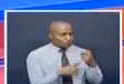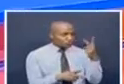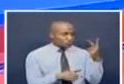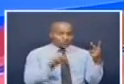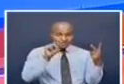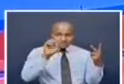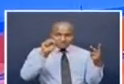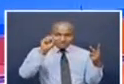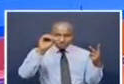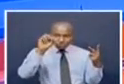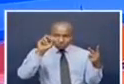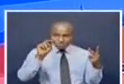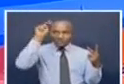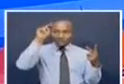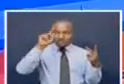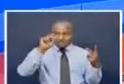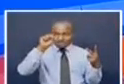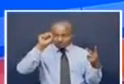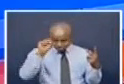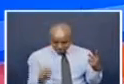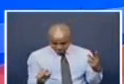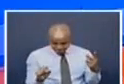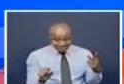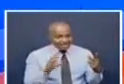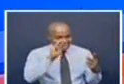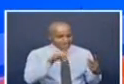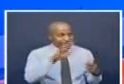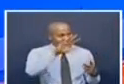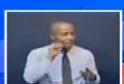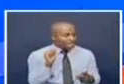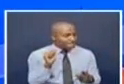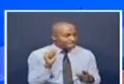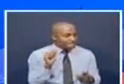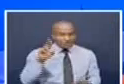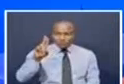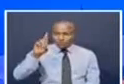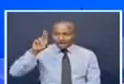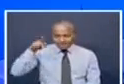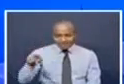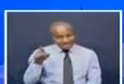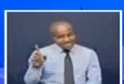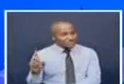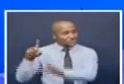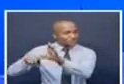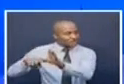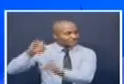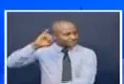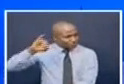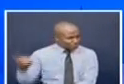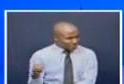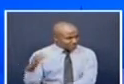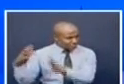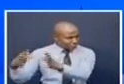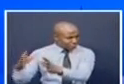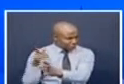ya kusini na Teso ya kaskazini, inashikiliwa na wabunge kutoka chama cha URP ambao ni moja kati ya chama au ni moja kati ya vyama